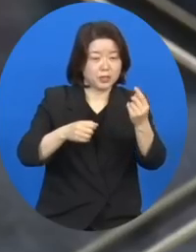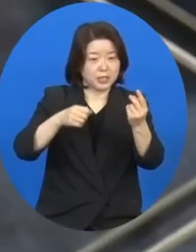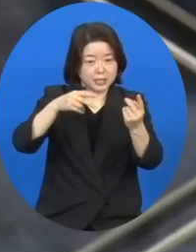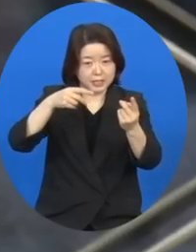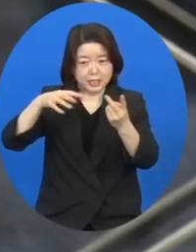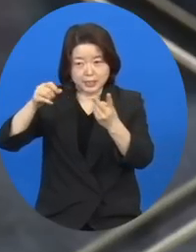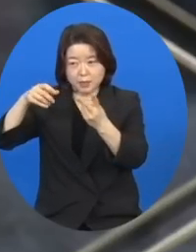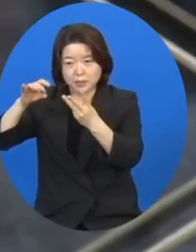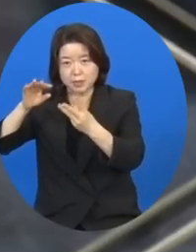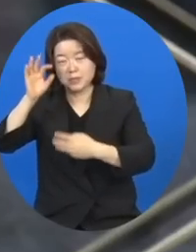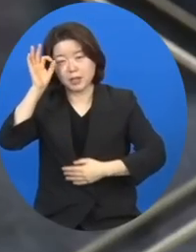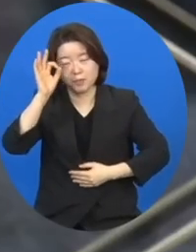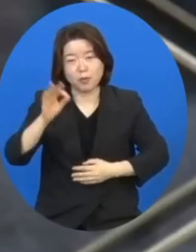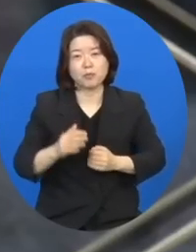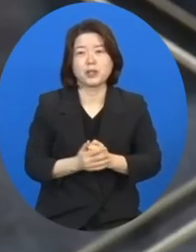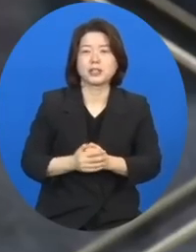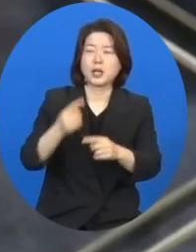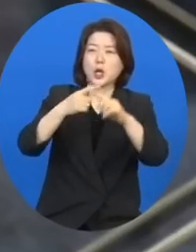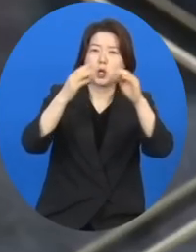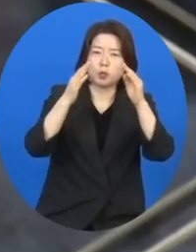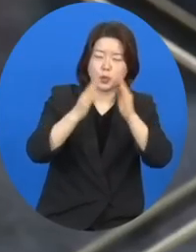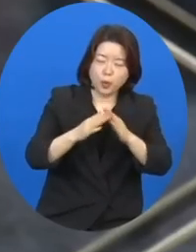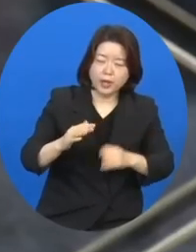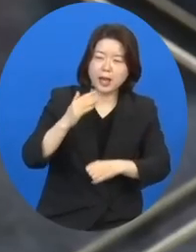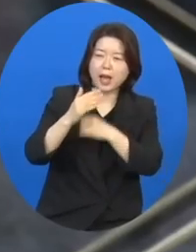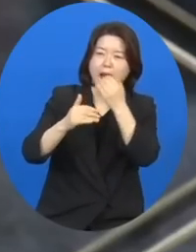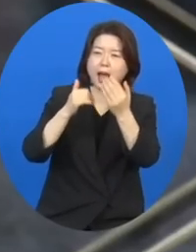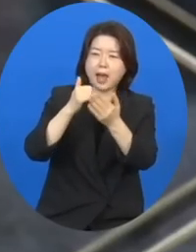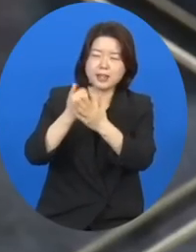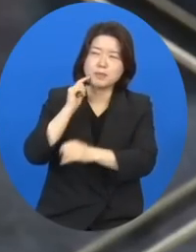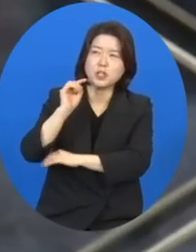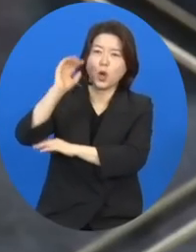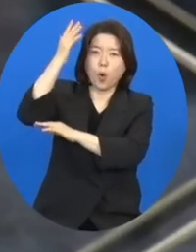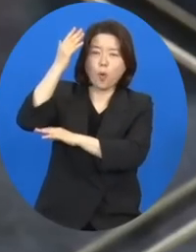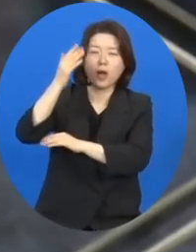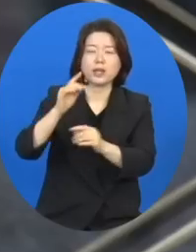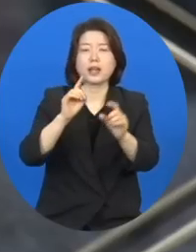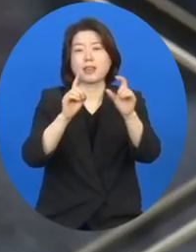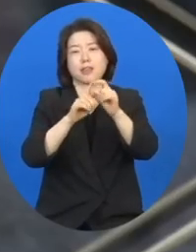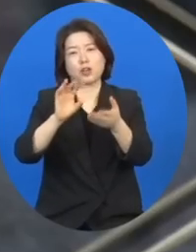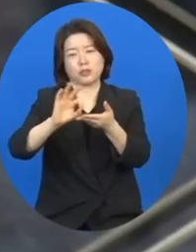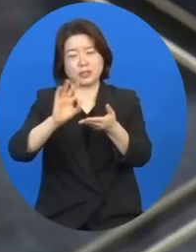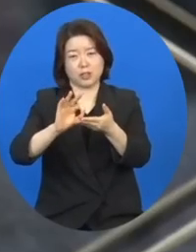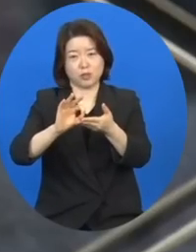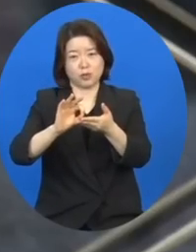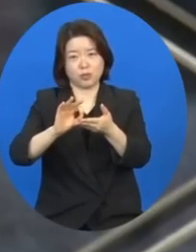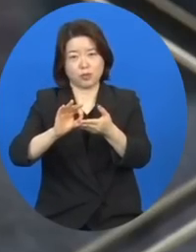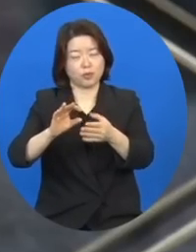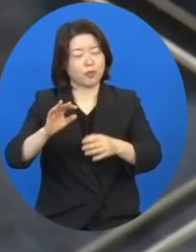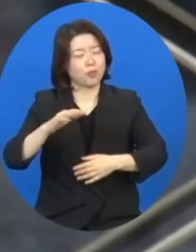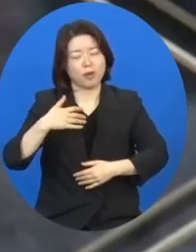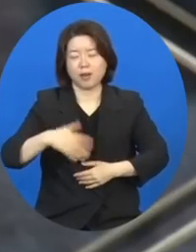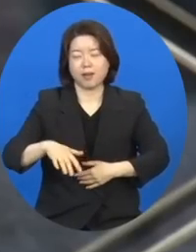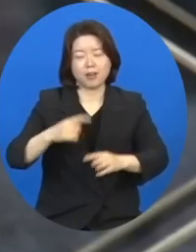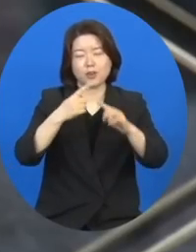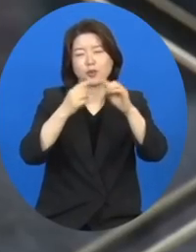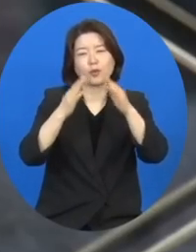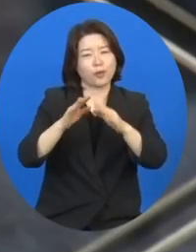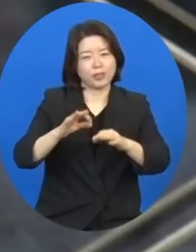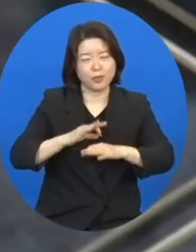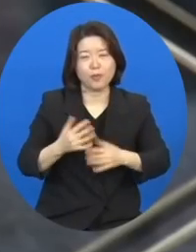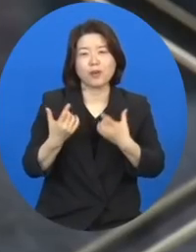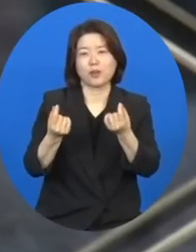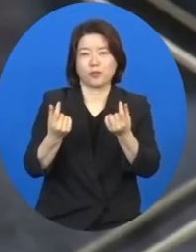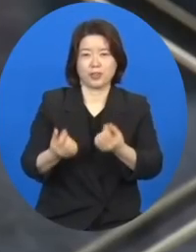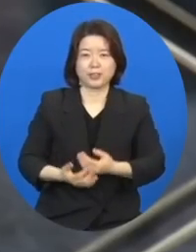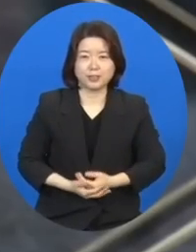하나님의 비밀입니다. 교회는 하나님의 영광입니다는 표현을 써요. 놀라운 것이 바로 이 교회입니다. 마지막에